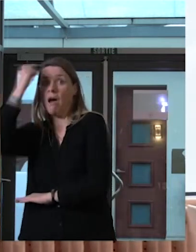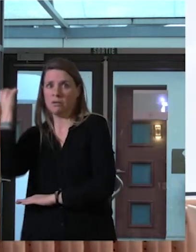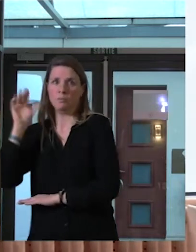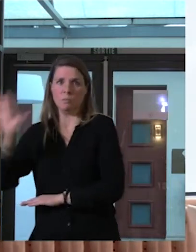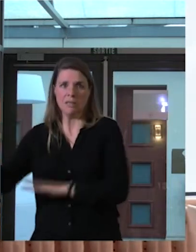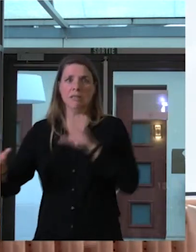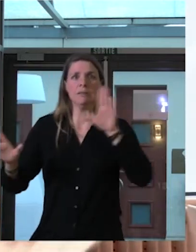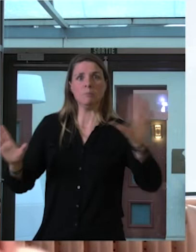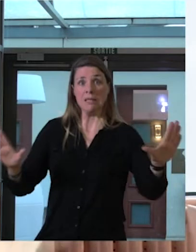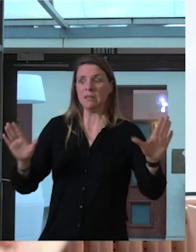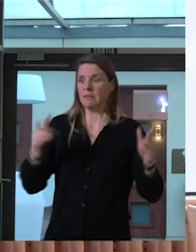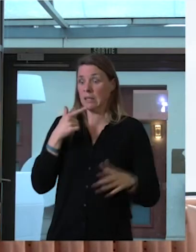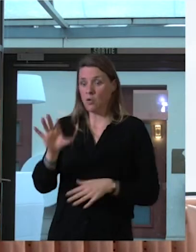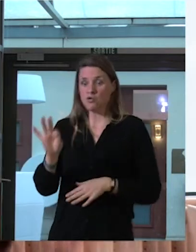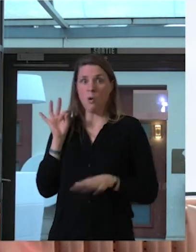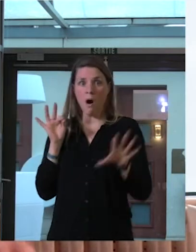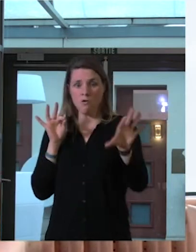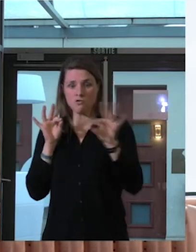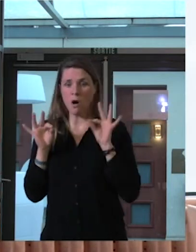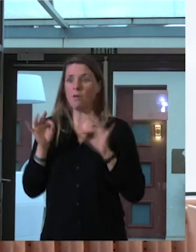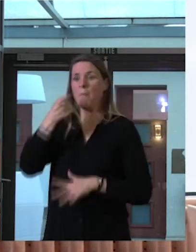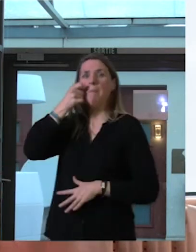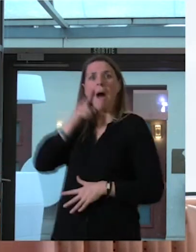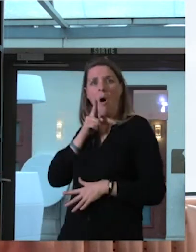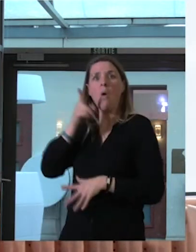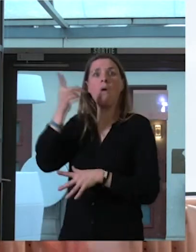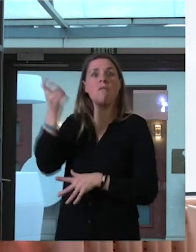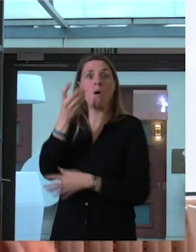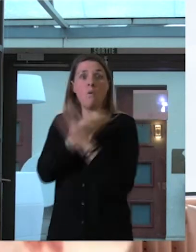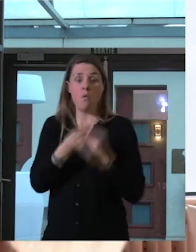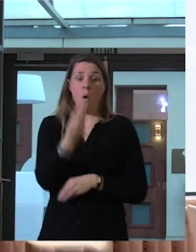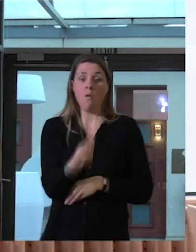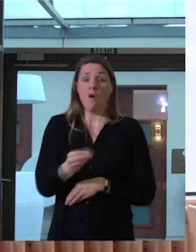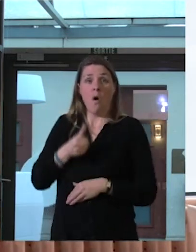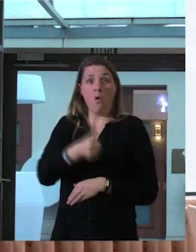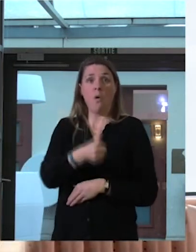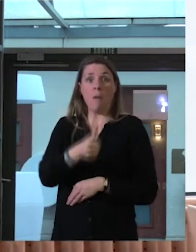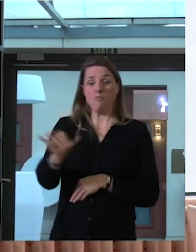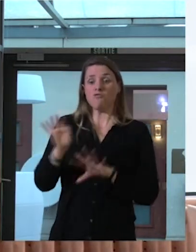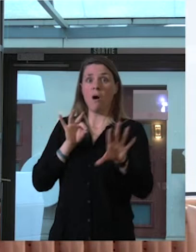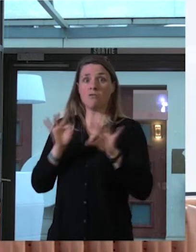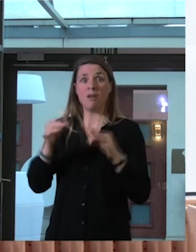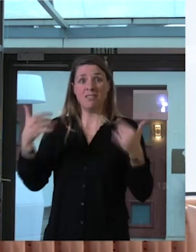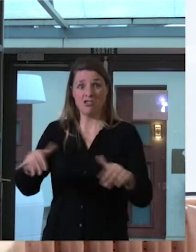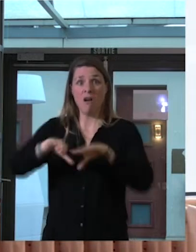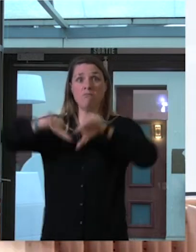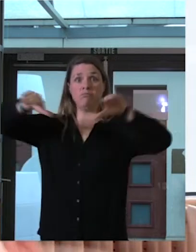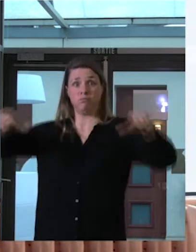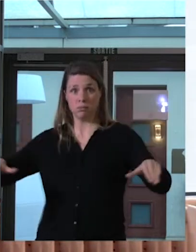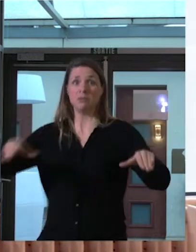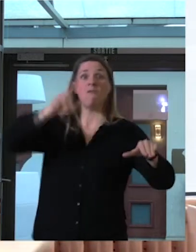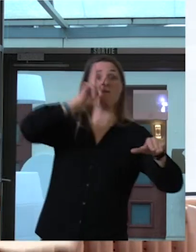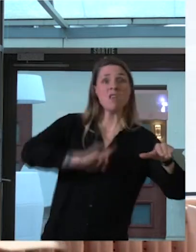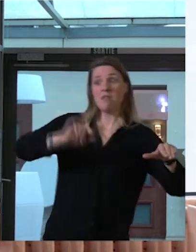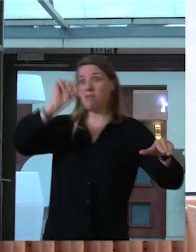Donc on se rend compte que dès le choix, finalement, que ce soit de la part des parents, que ce soit de la part des enfants eux-mêmes, il y a déjà une répartition entre les filles et les